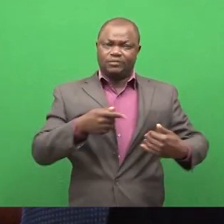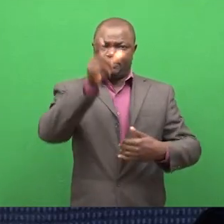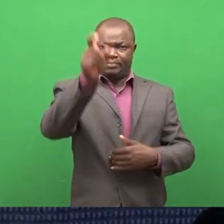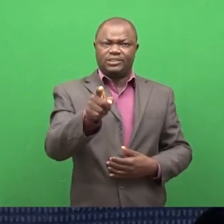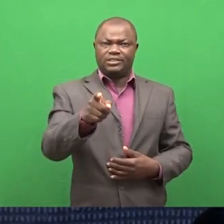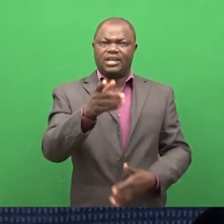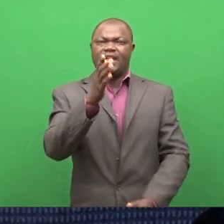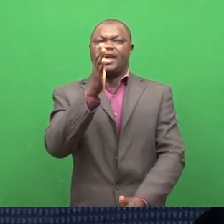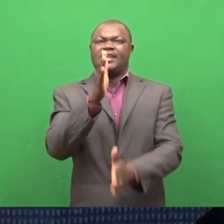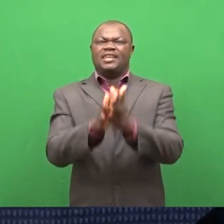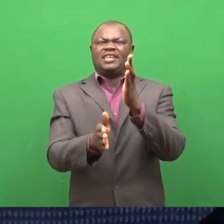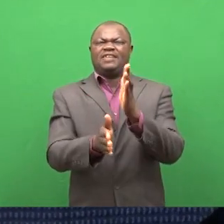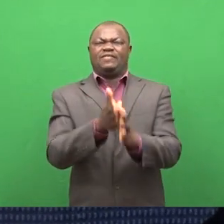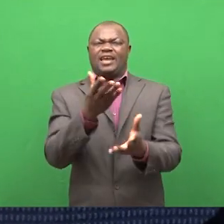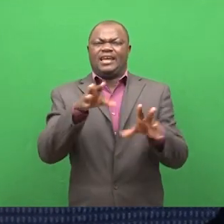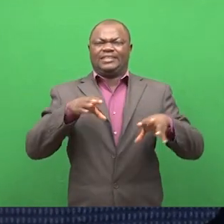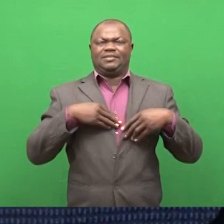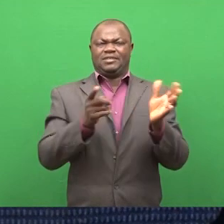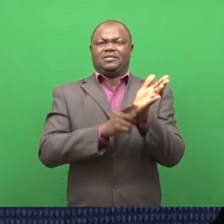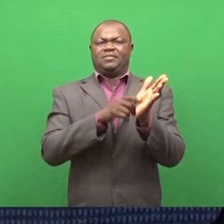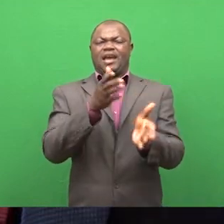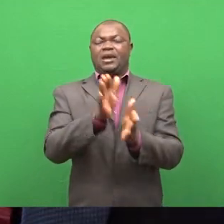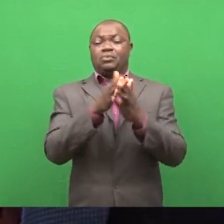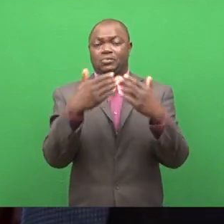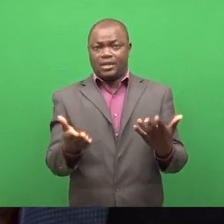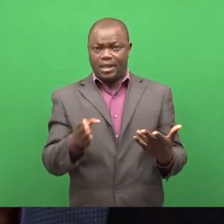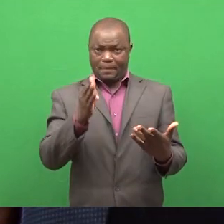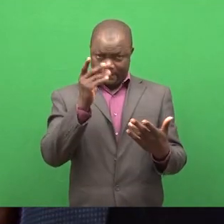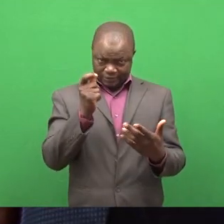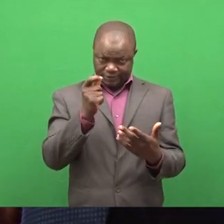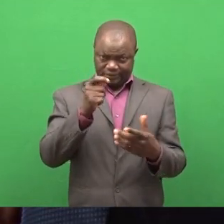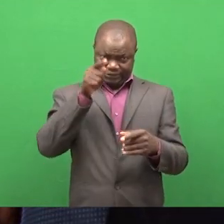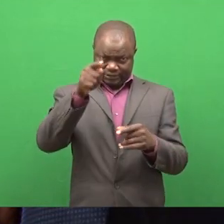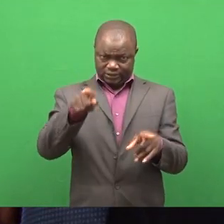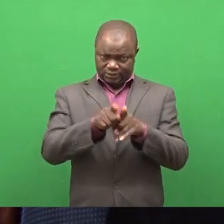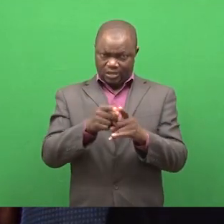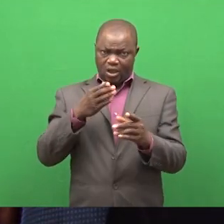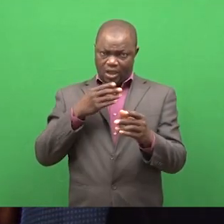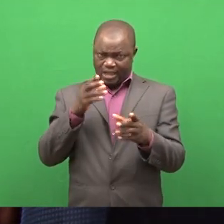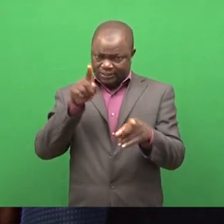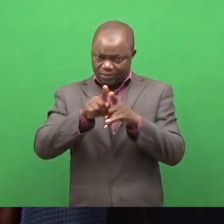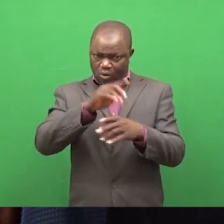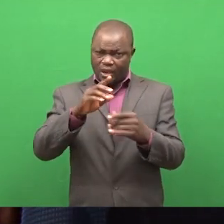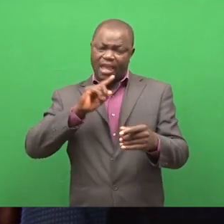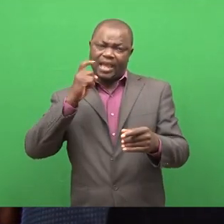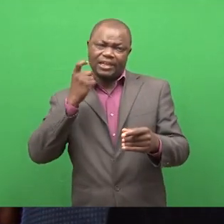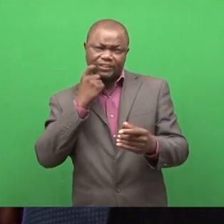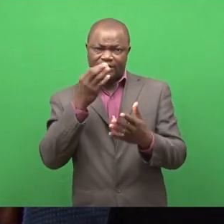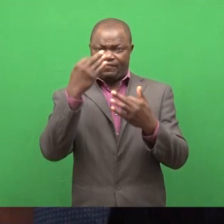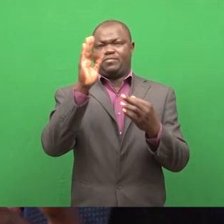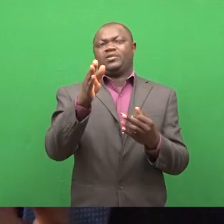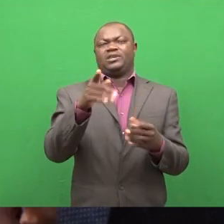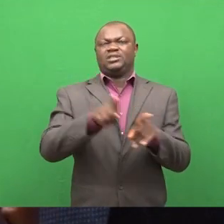akaremara haasi sexual active. Saka naizvozvo ane kodzero yekuti anenge ari HIV and AIDS free. But